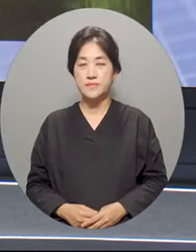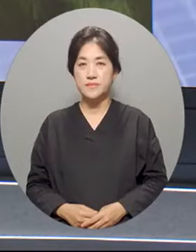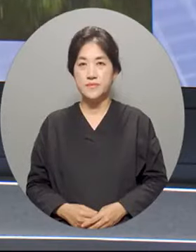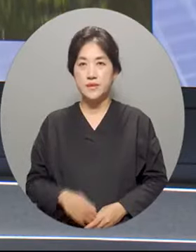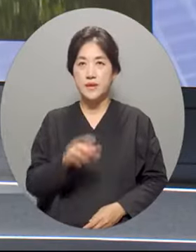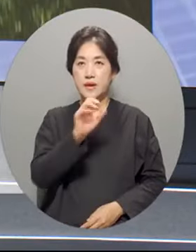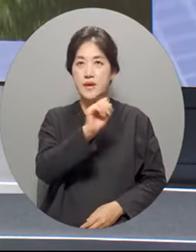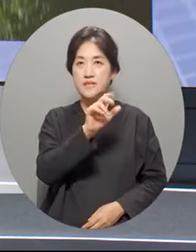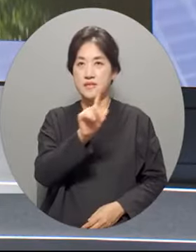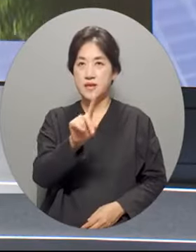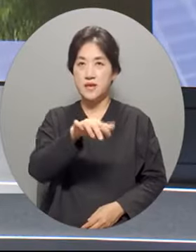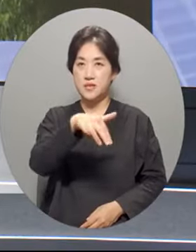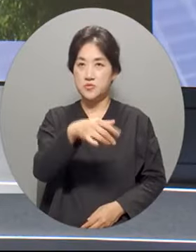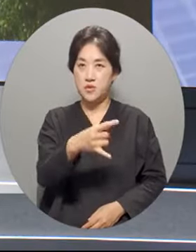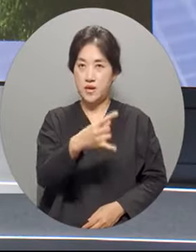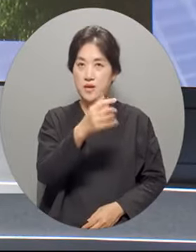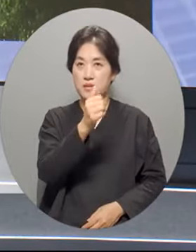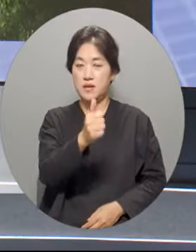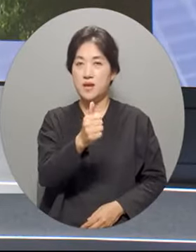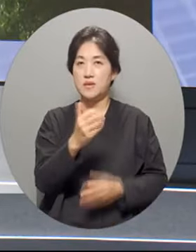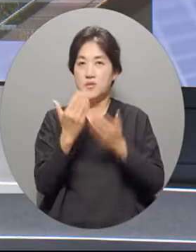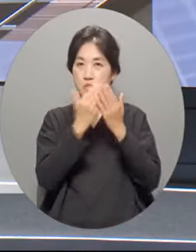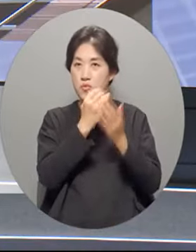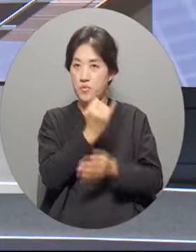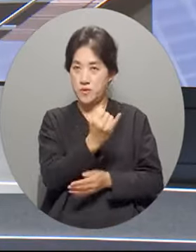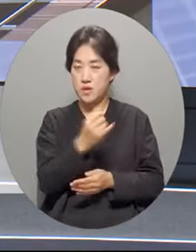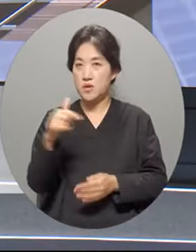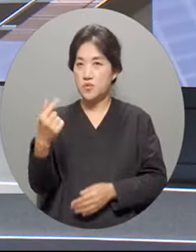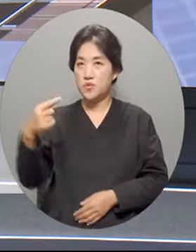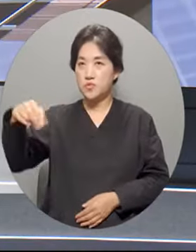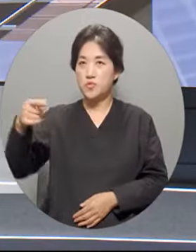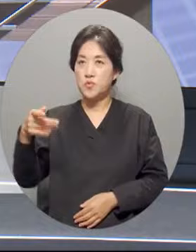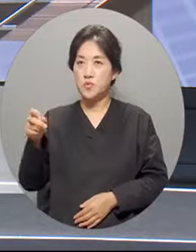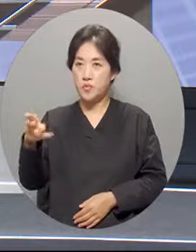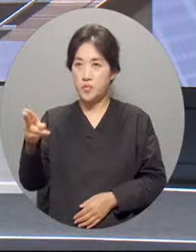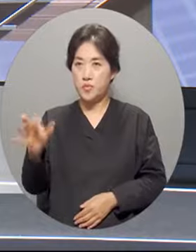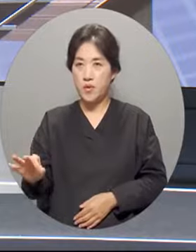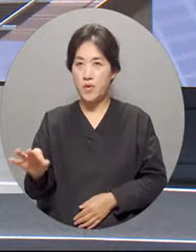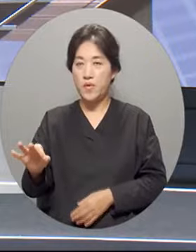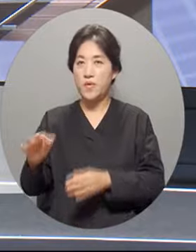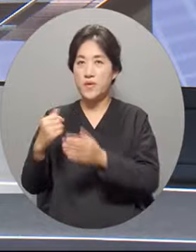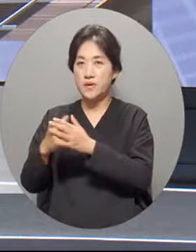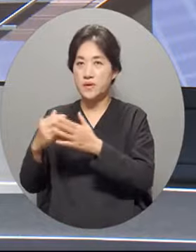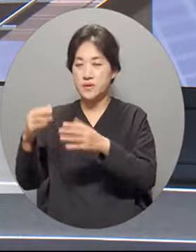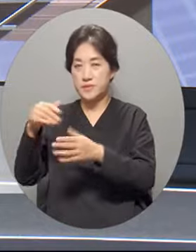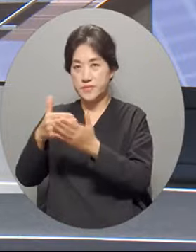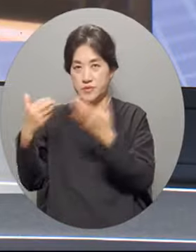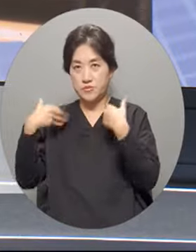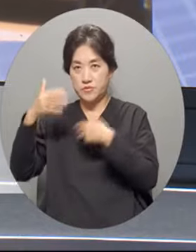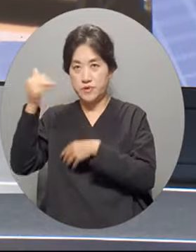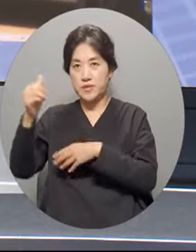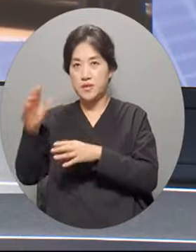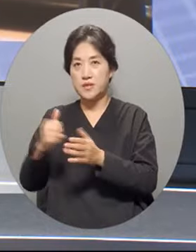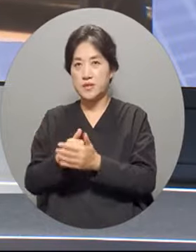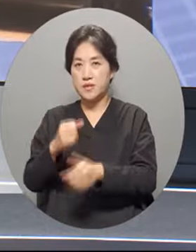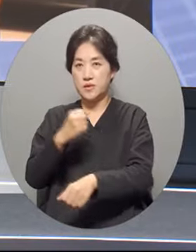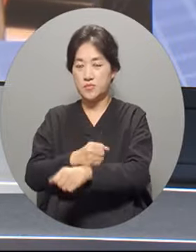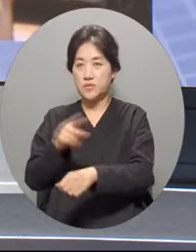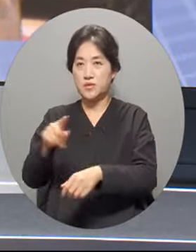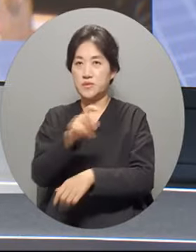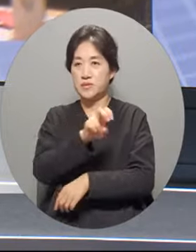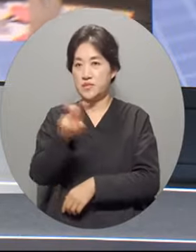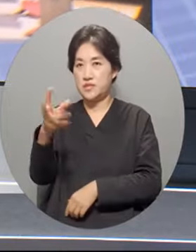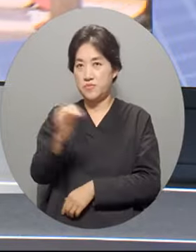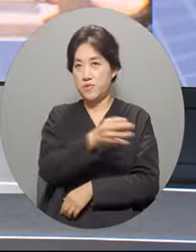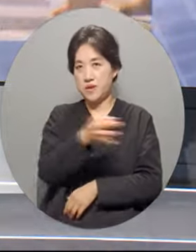SK 그룹 최태원 회장과 동거인이 노서영 아트센터 나비 관장에게 위자료로 20억 원을 지급하라는 법원 판결이 다시